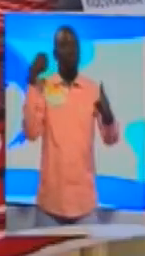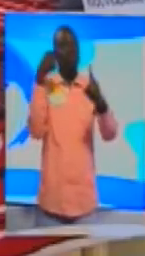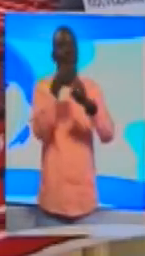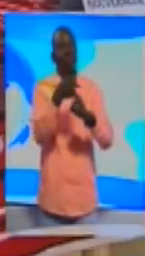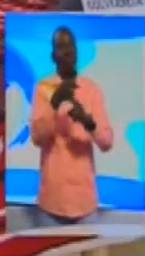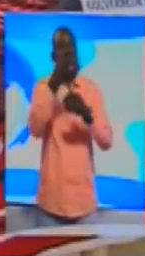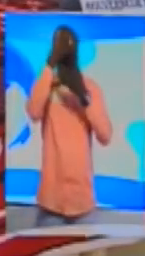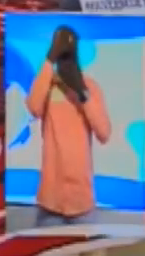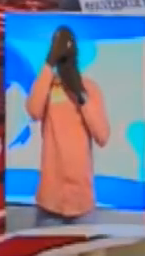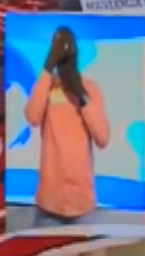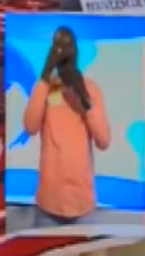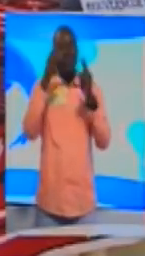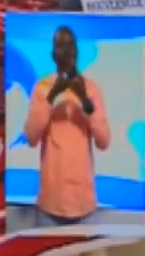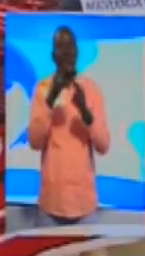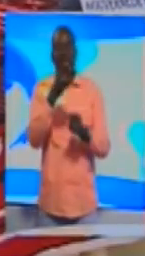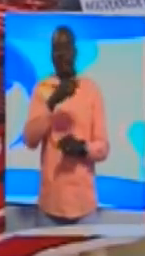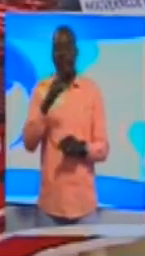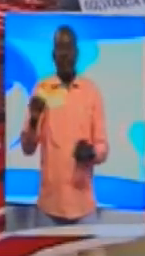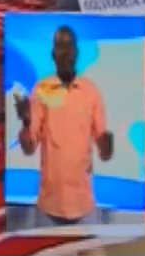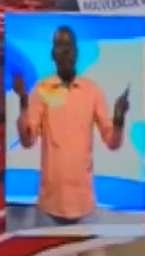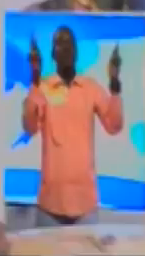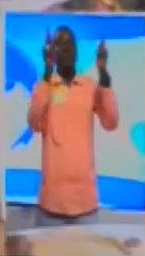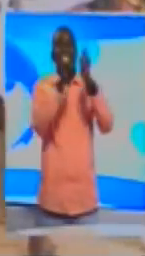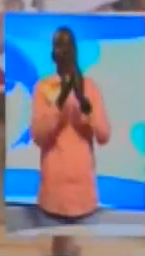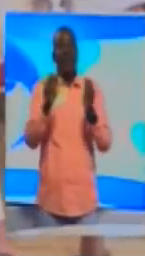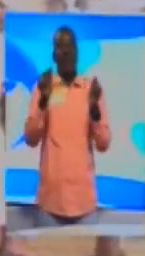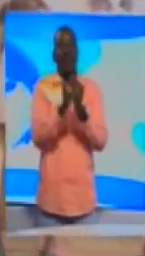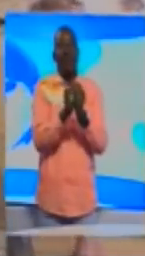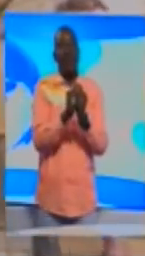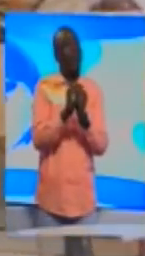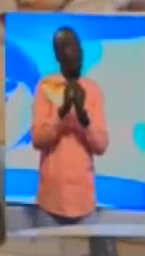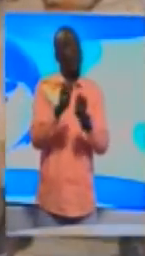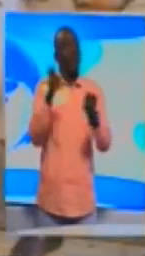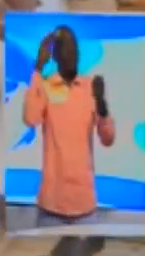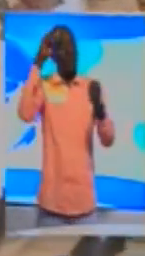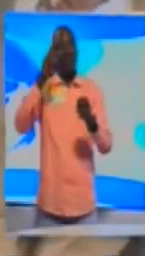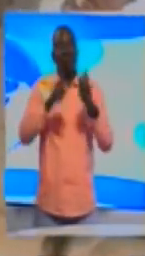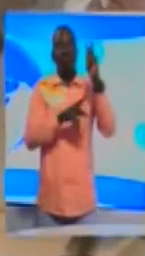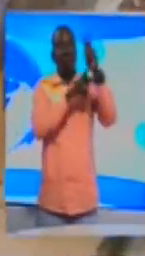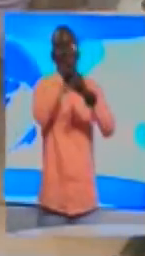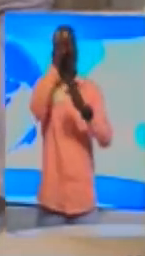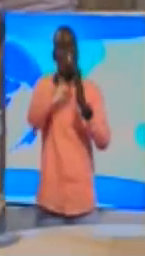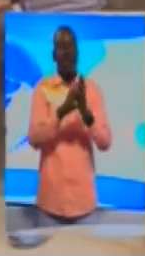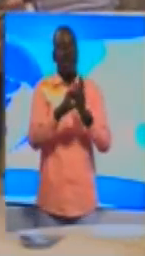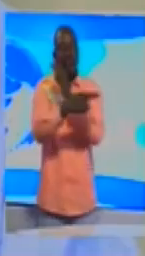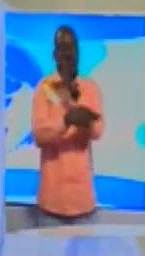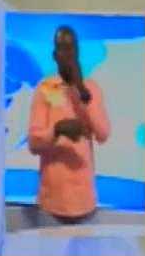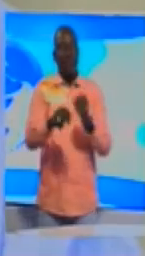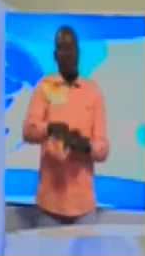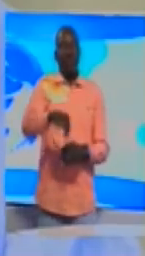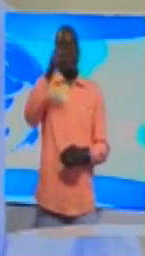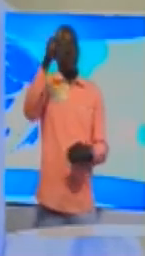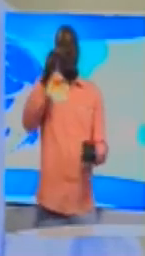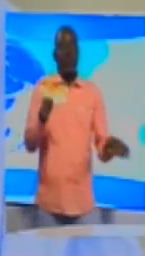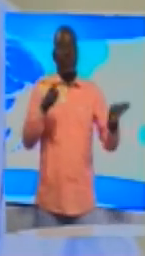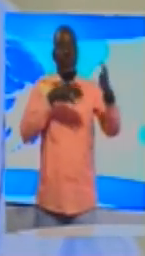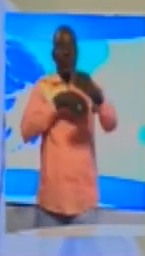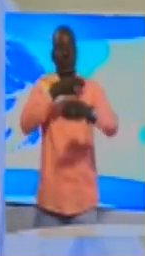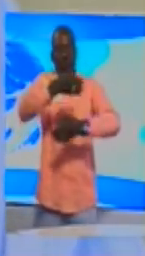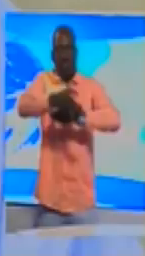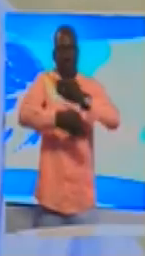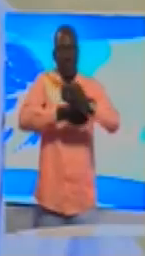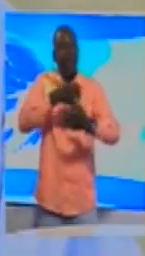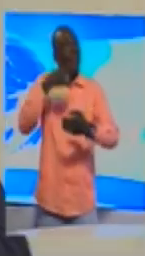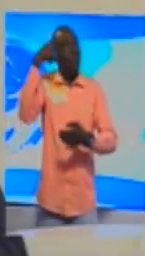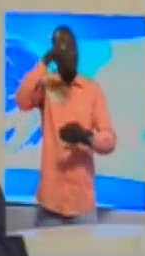terroristes au Burkina Faso. À cette rencontre avec les opérateurs économiques et les forces vives de la région du Nord, le bureau de la Chambre de commerce et d'industrie